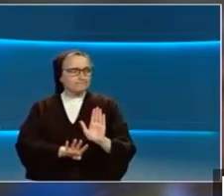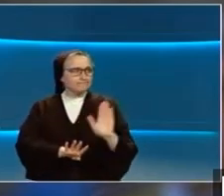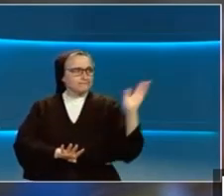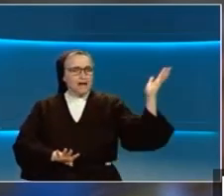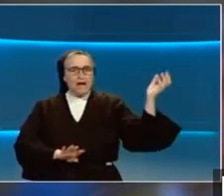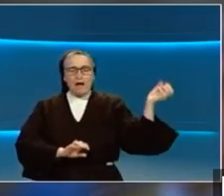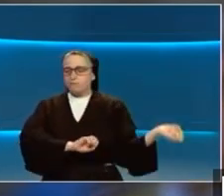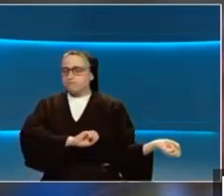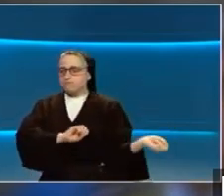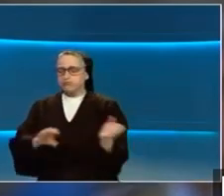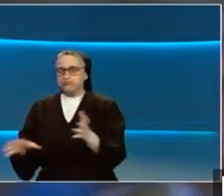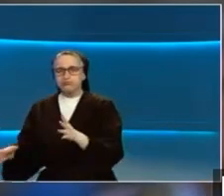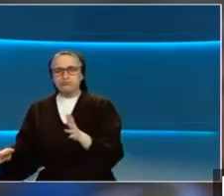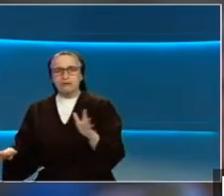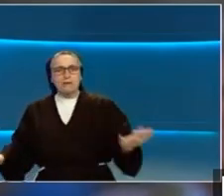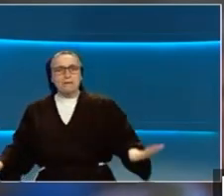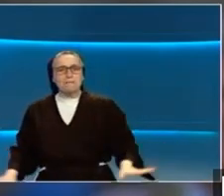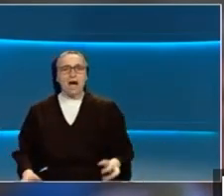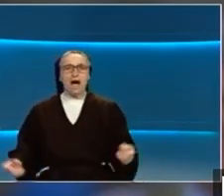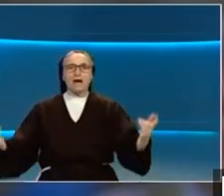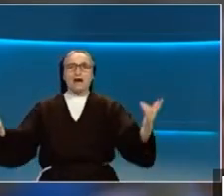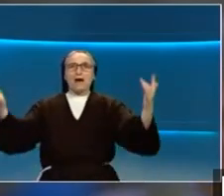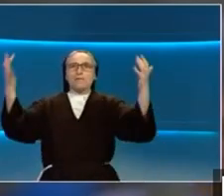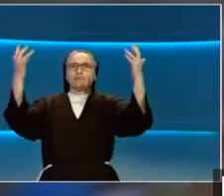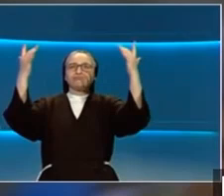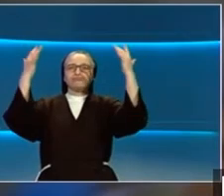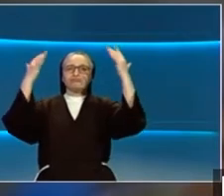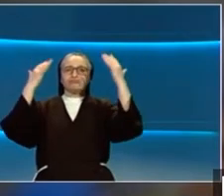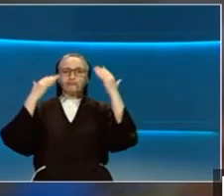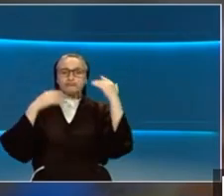eius proiecit in mare.